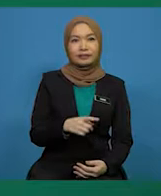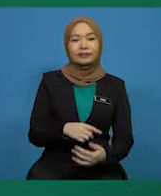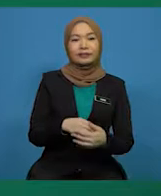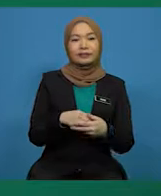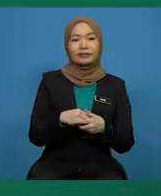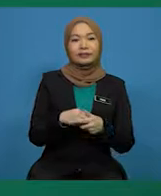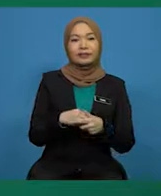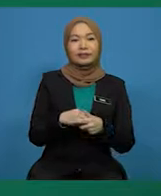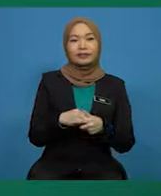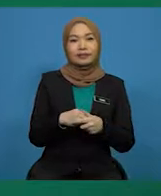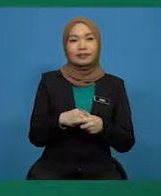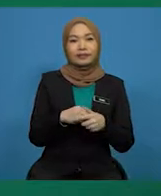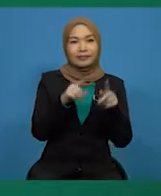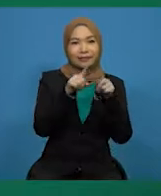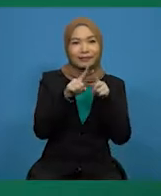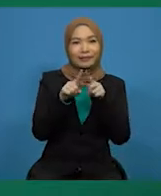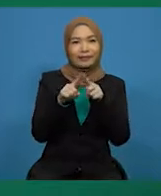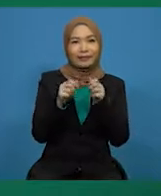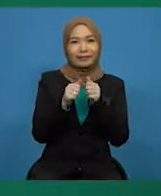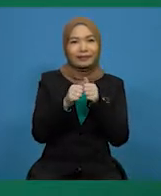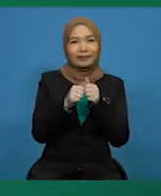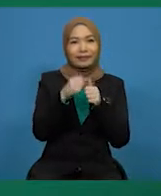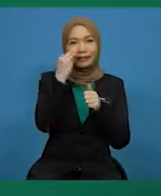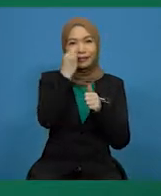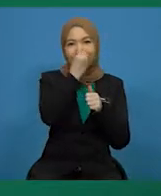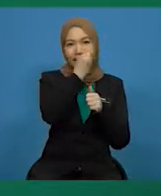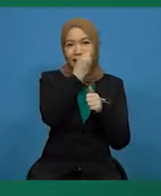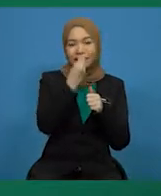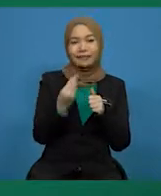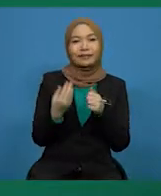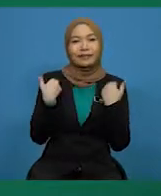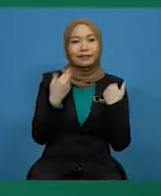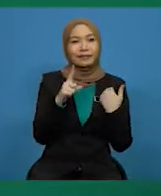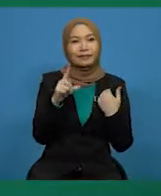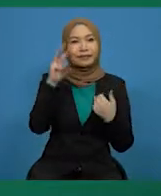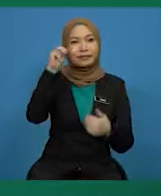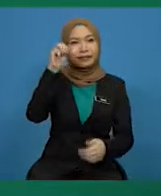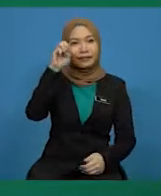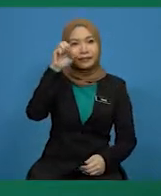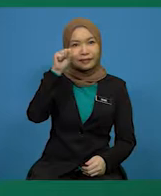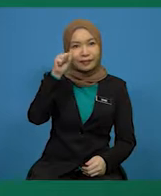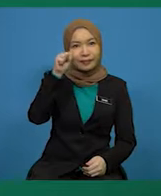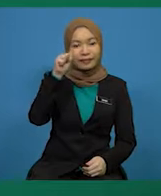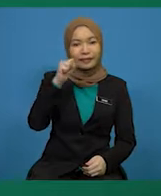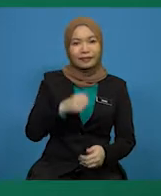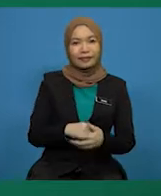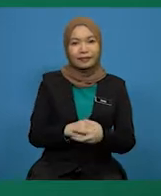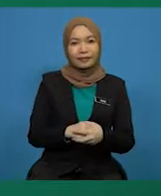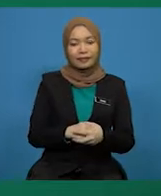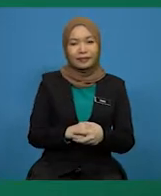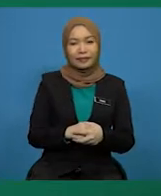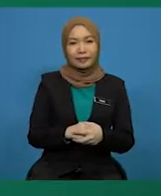bunga, dilabelkan dengan MS. Jadi, untuk menghuraikan gambar rajah keseimbangan pasaran